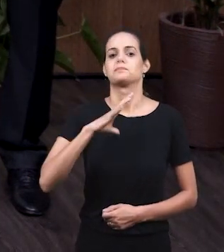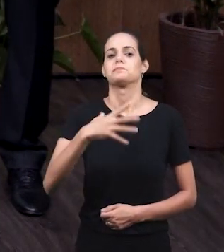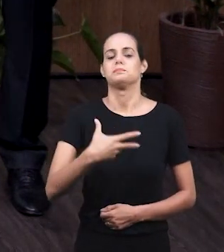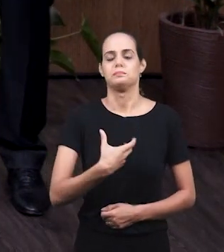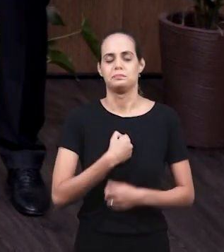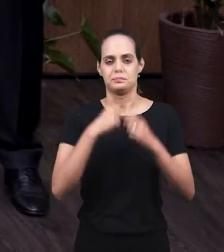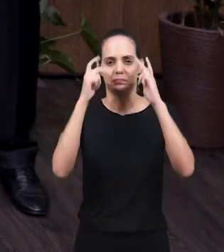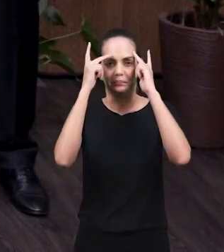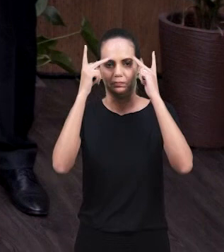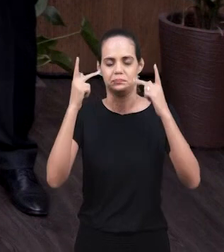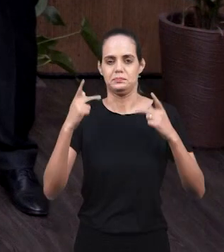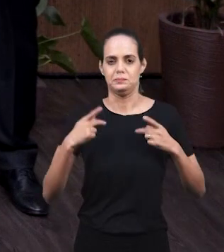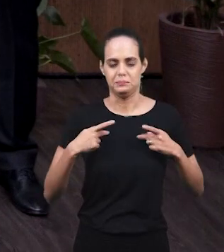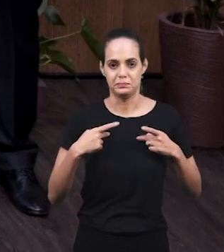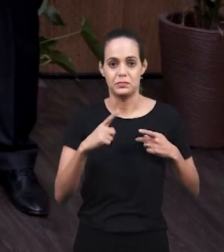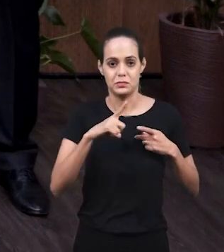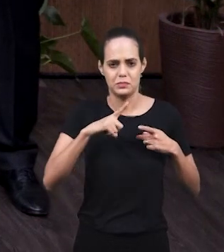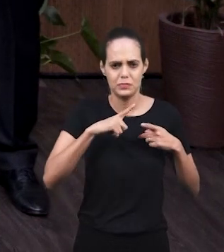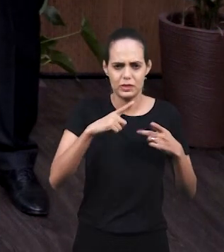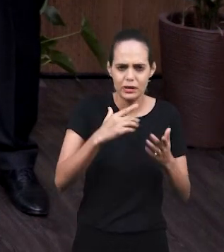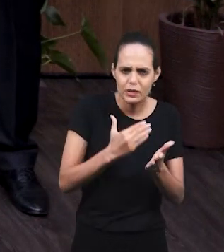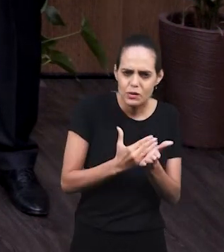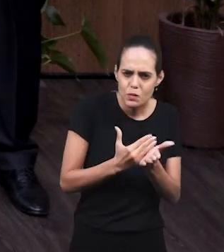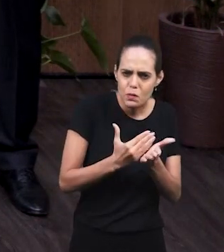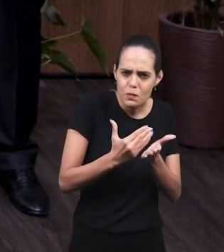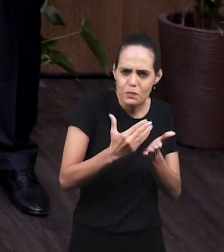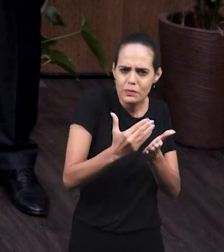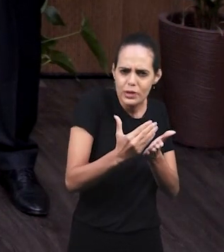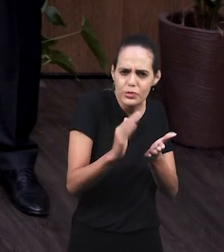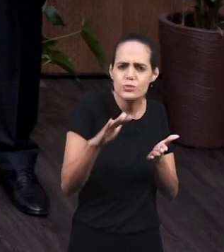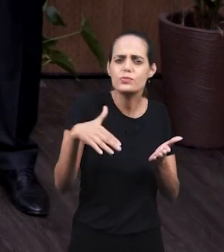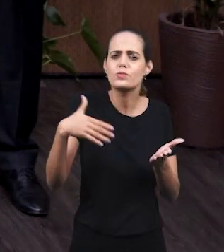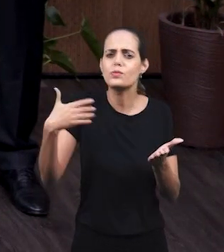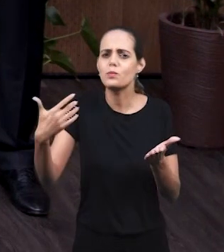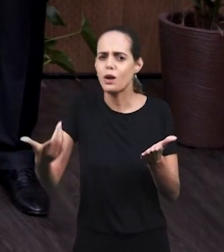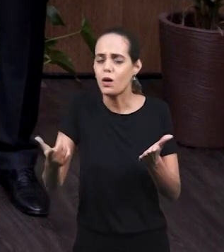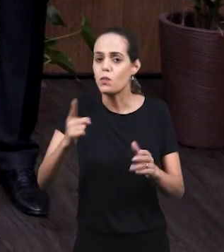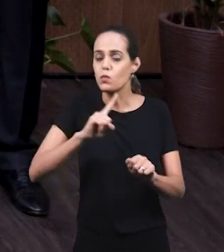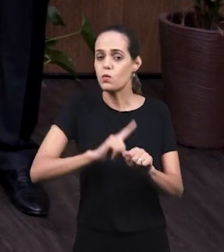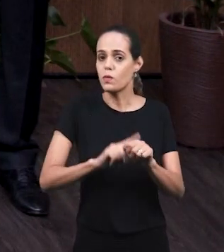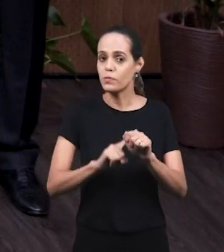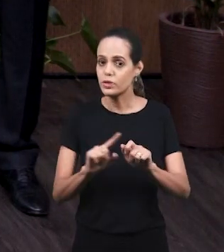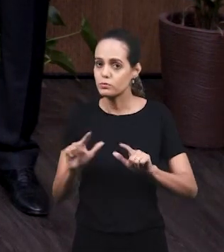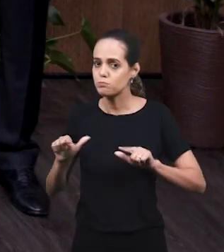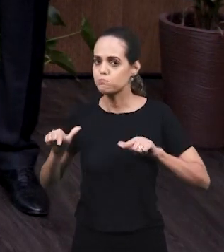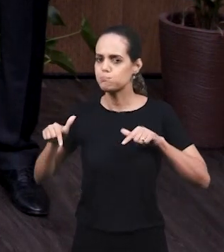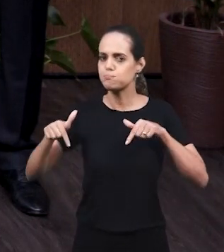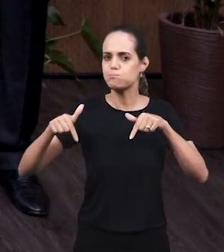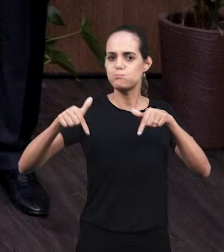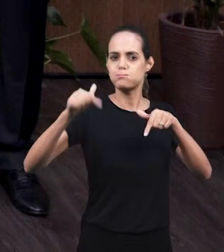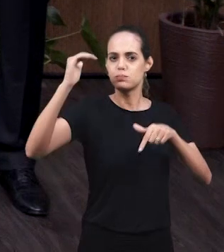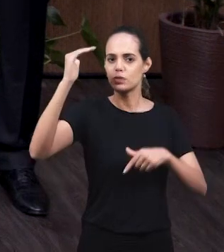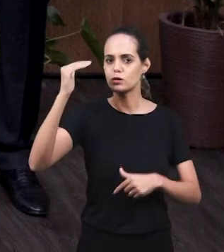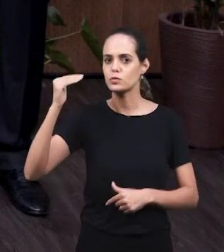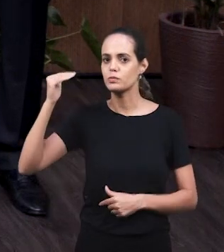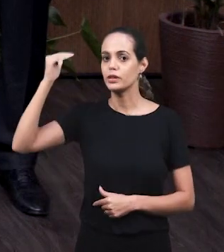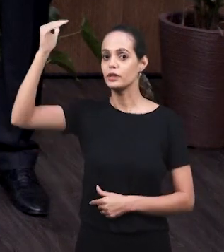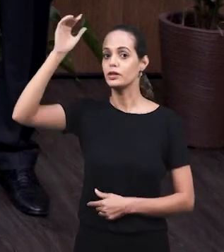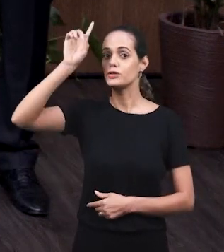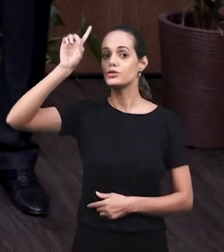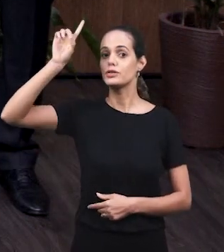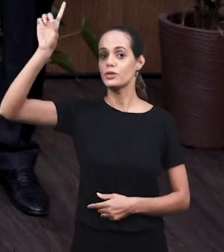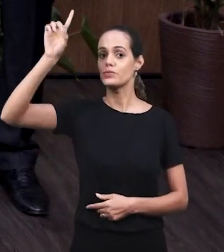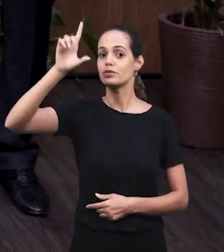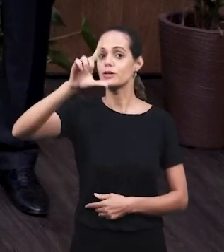l'homme a début à partir de l'acte de la souveraineté de Dieu,